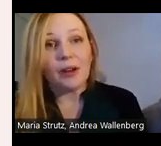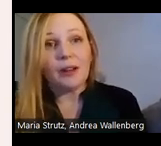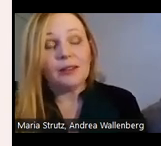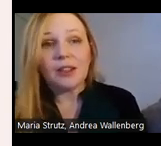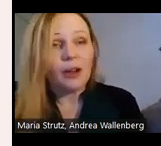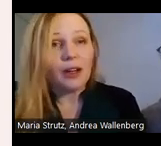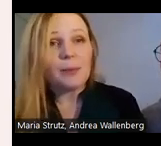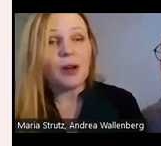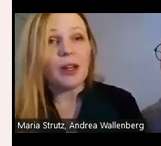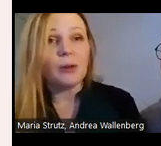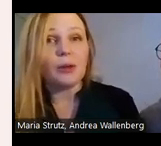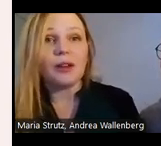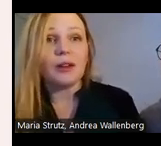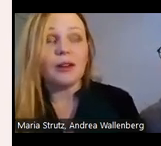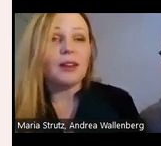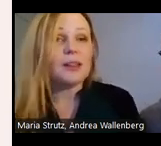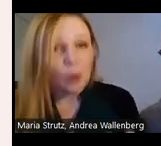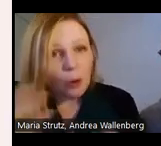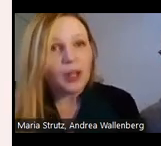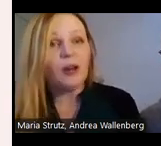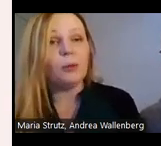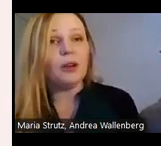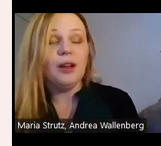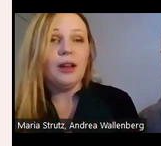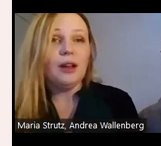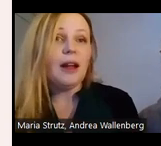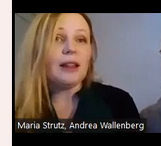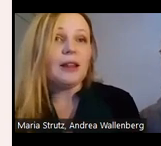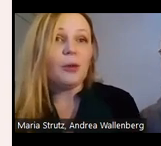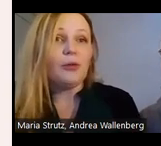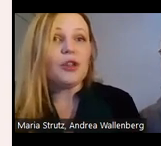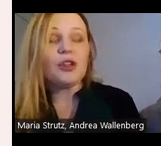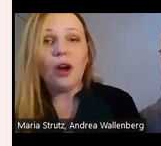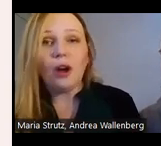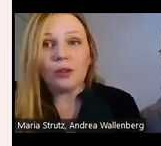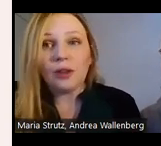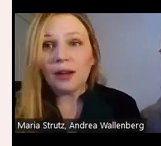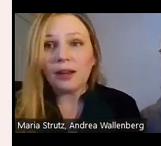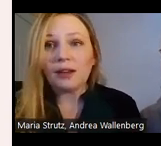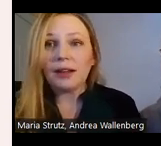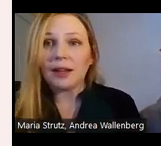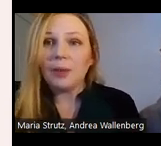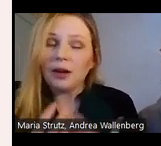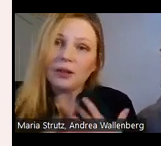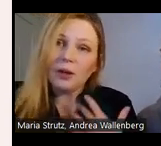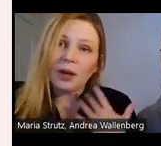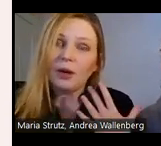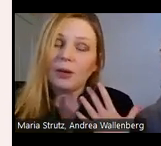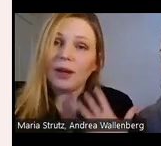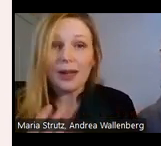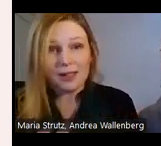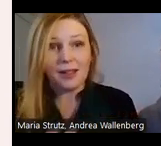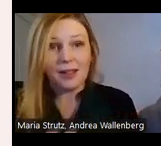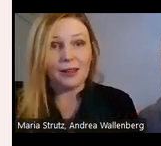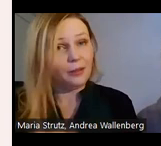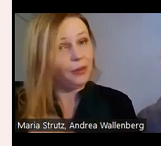inte bara det talade språket, utan det är liksom kommunikation. Det är allt ifrån den första ögonkontakten till att barnet kommer igång